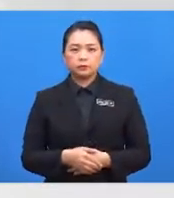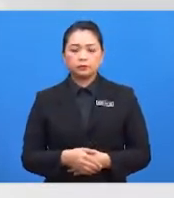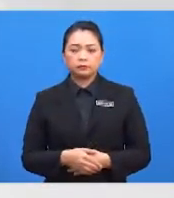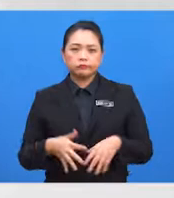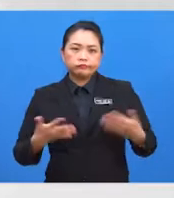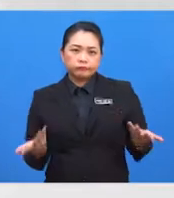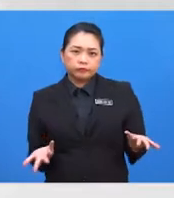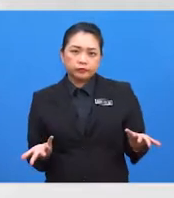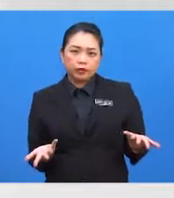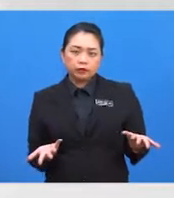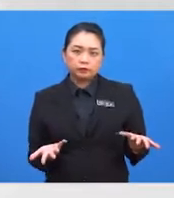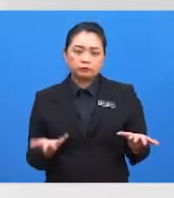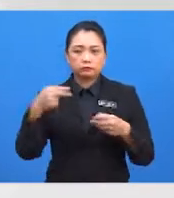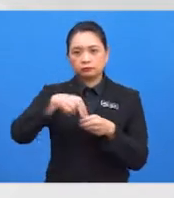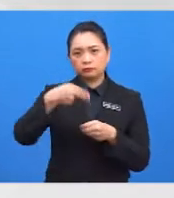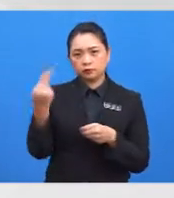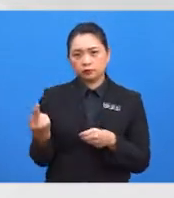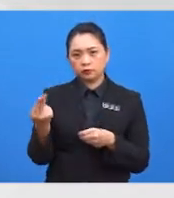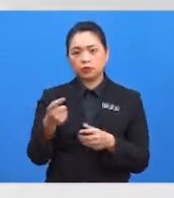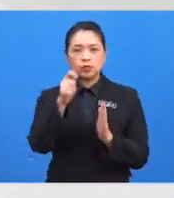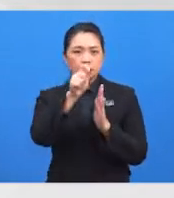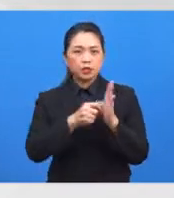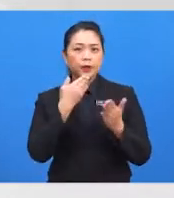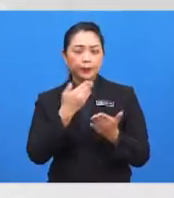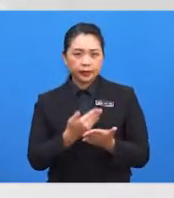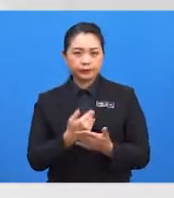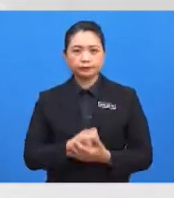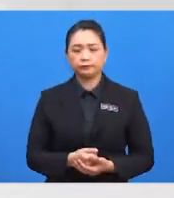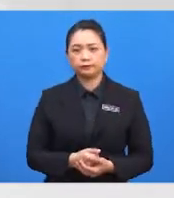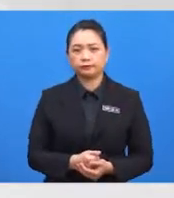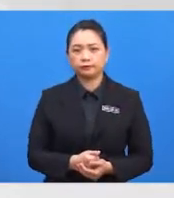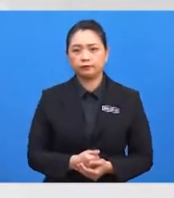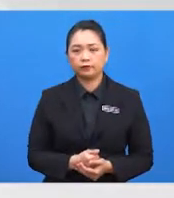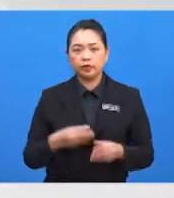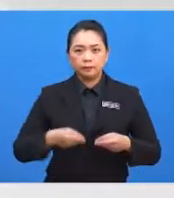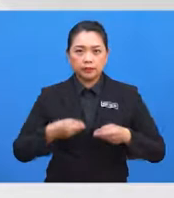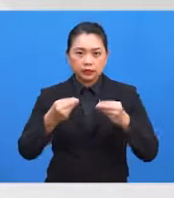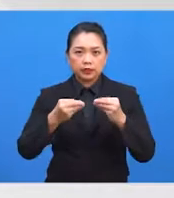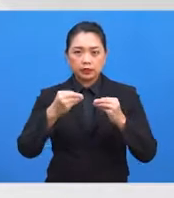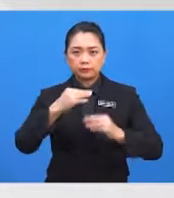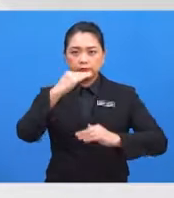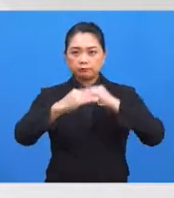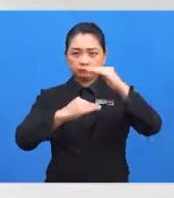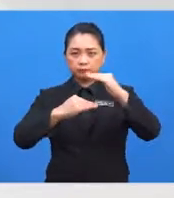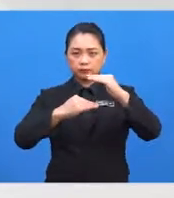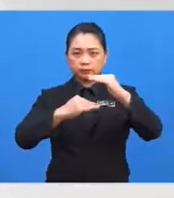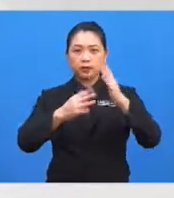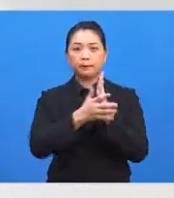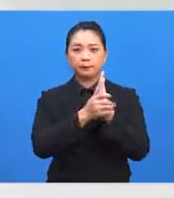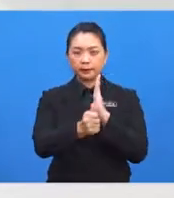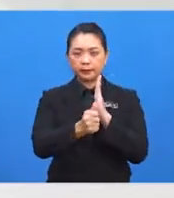Bagaimanakah penghasilan layout design yang terbaik? Bagi meningkatkan kemahiran dalam penghasilan